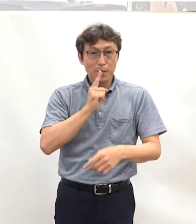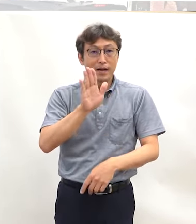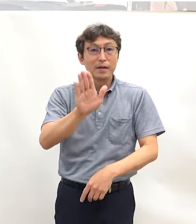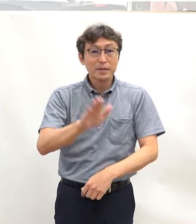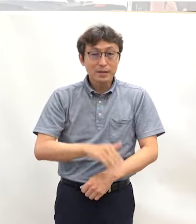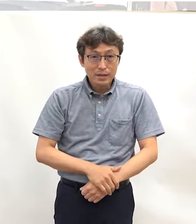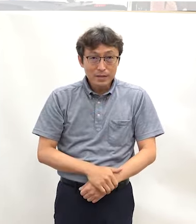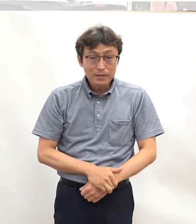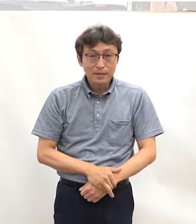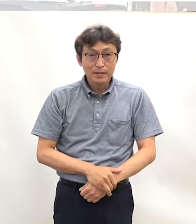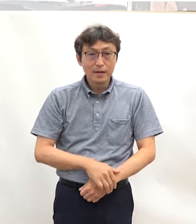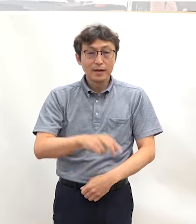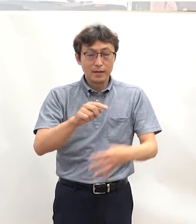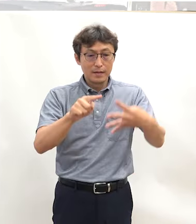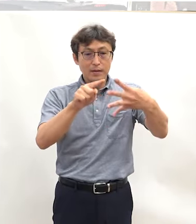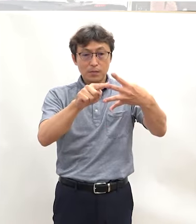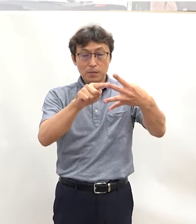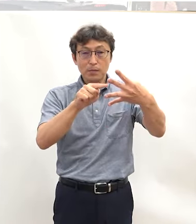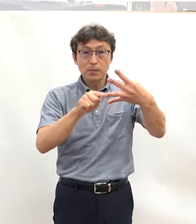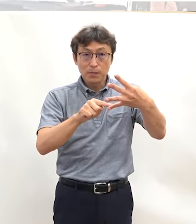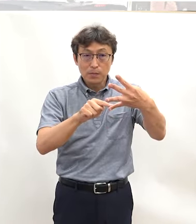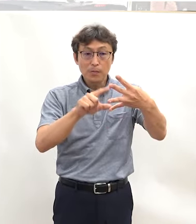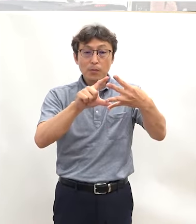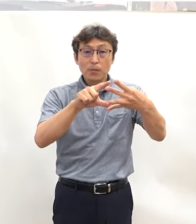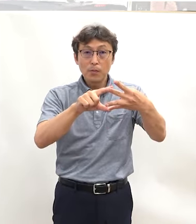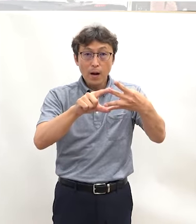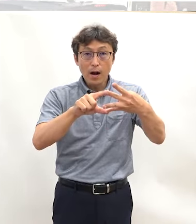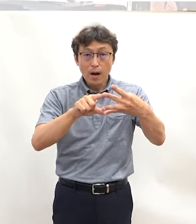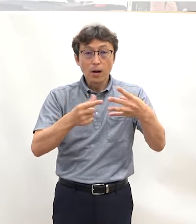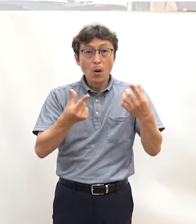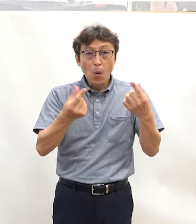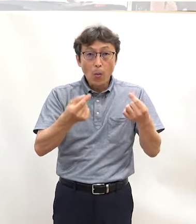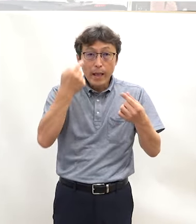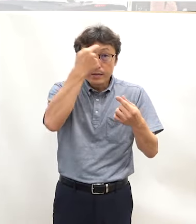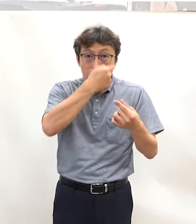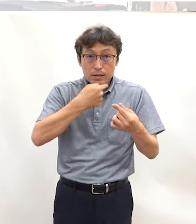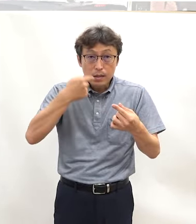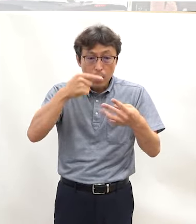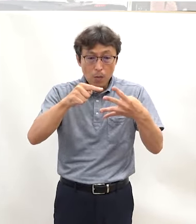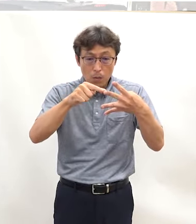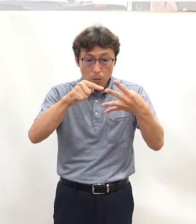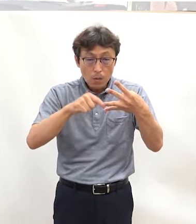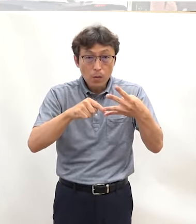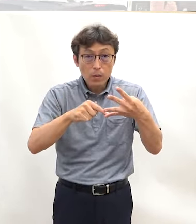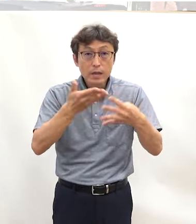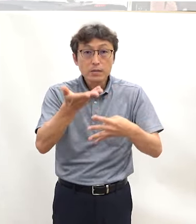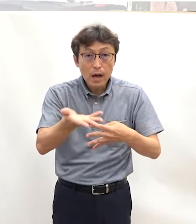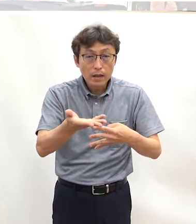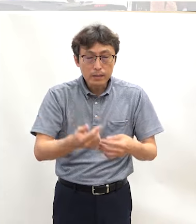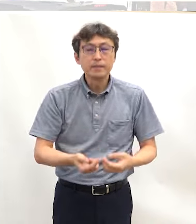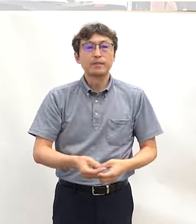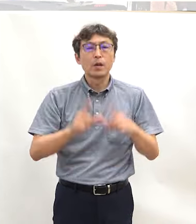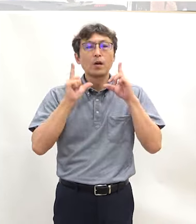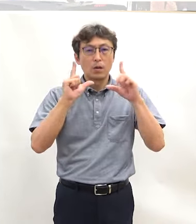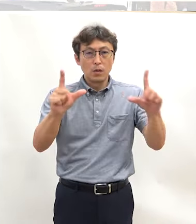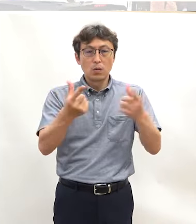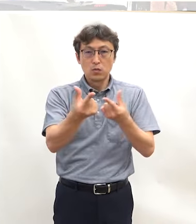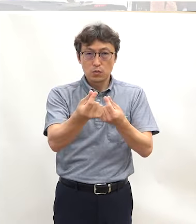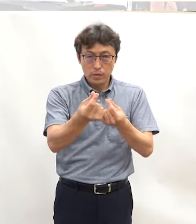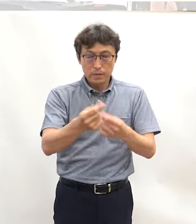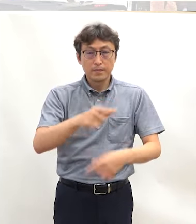毎月第2第4同じ方が担当される？ はい、基本的にそうです。仙台から参りますん